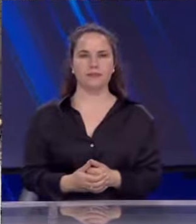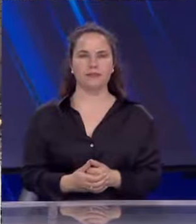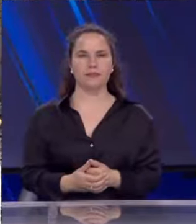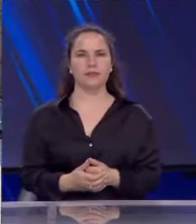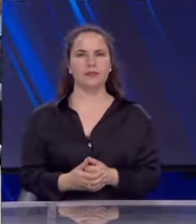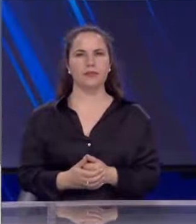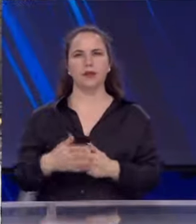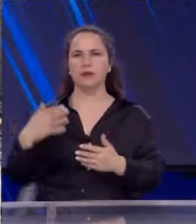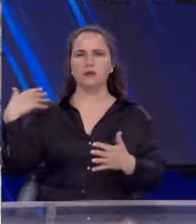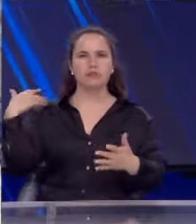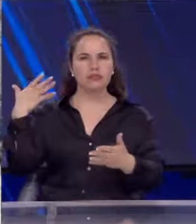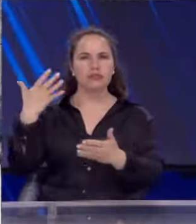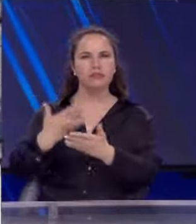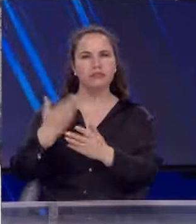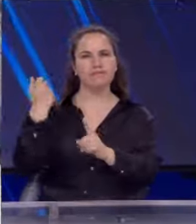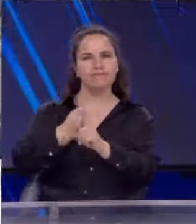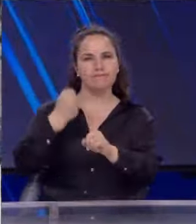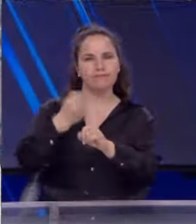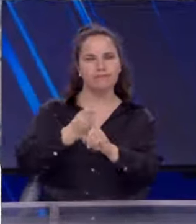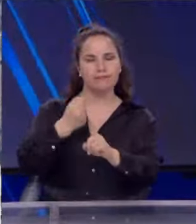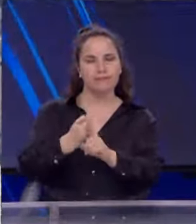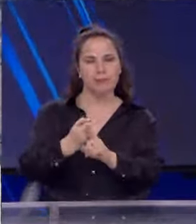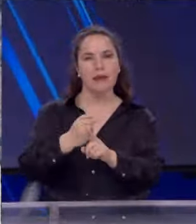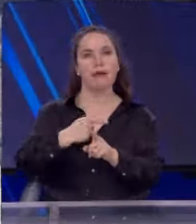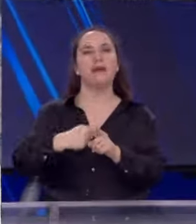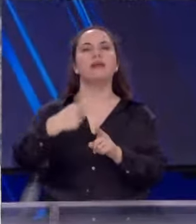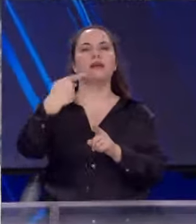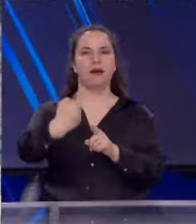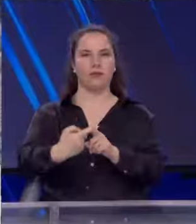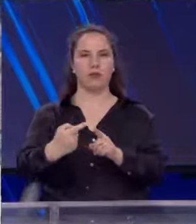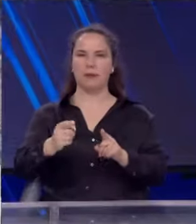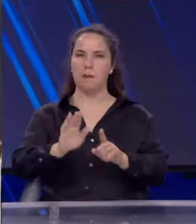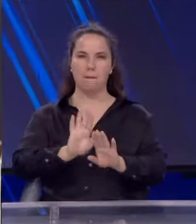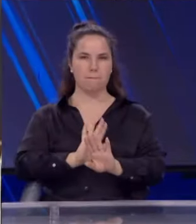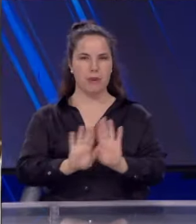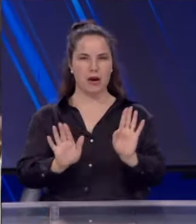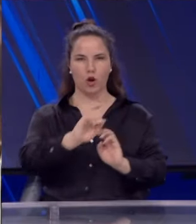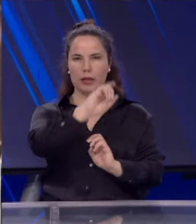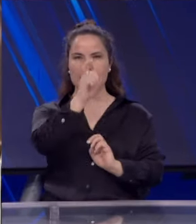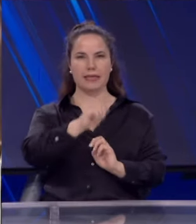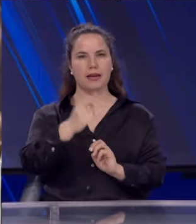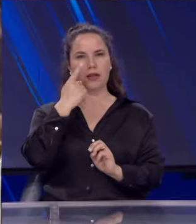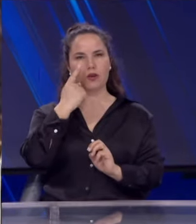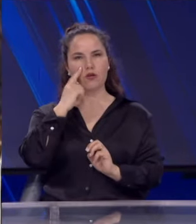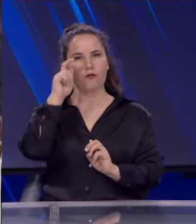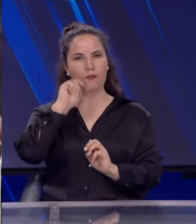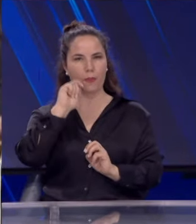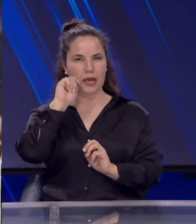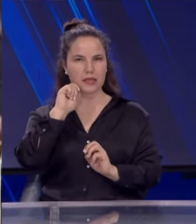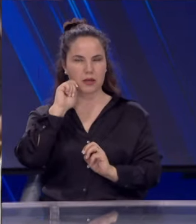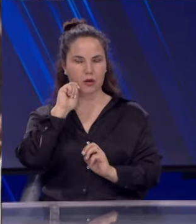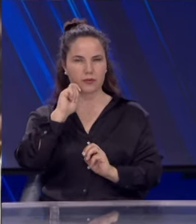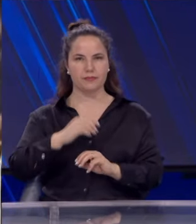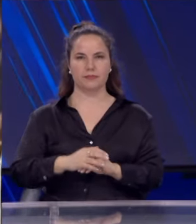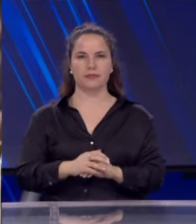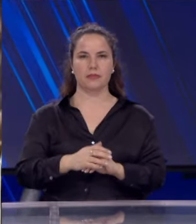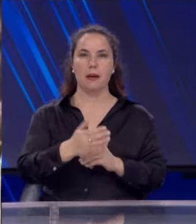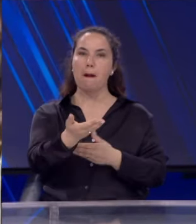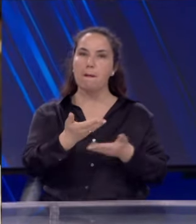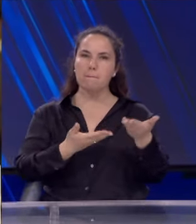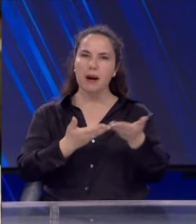Pas shumë vitesh negociata, javën që vjen pritet të finalizohet marrëveshja me Italinë për njohjen e pensioneve. Marrëveshja që në thelb